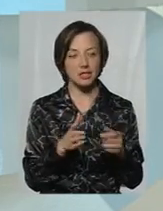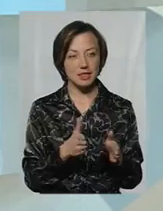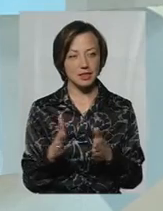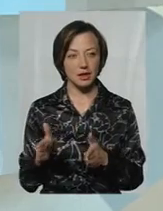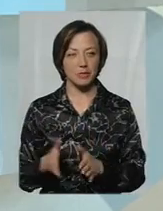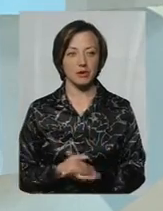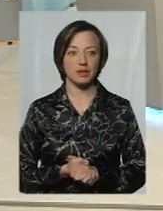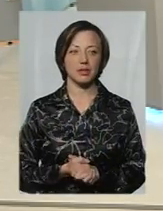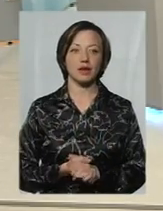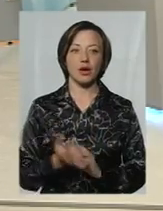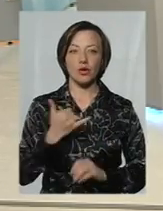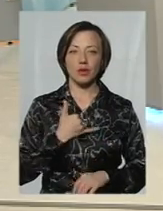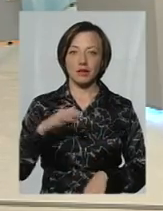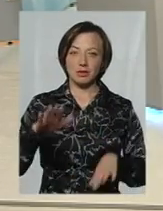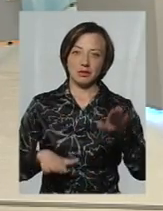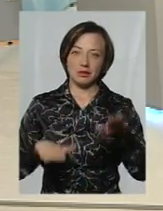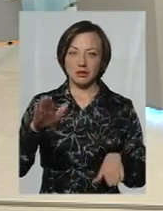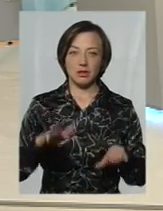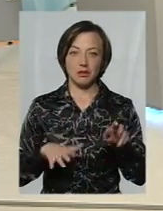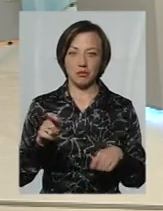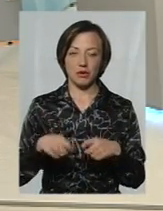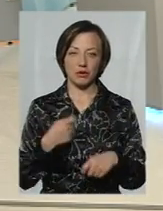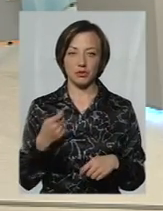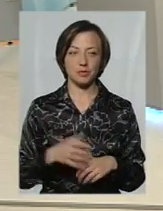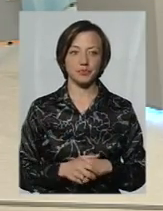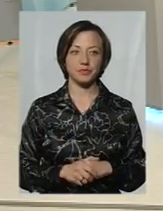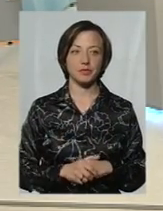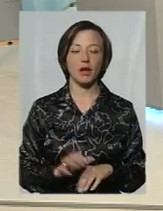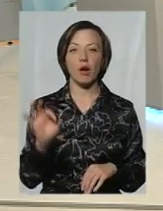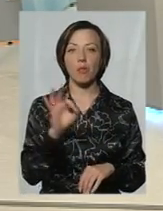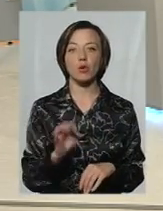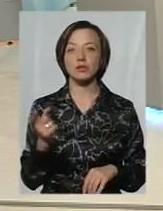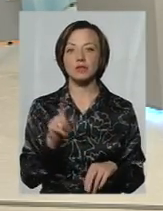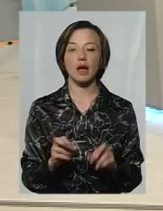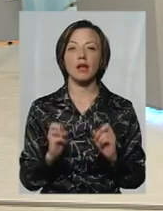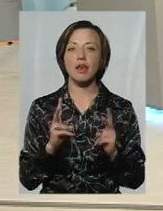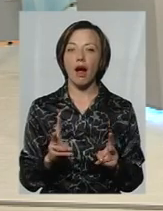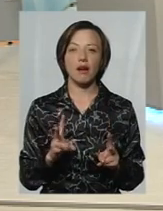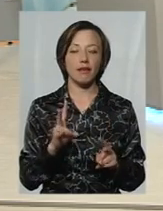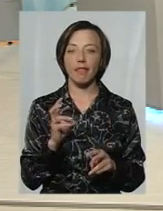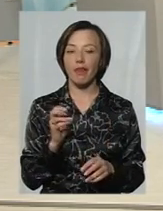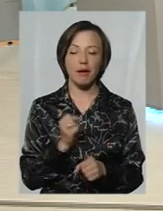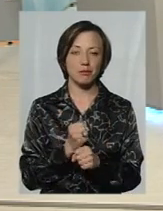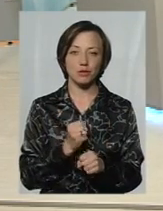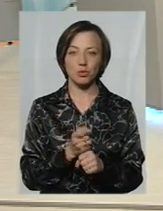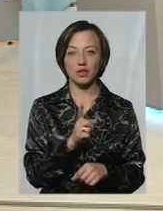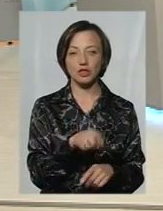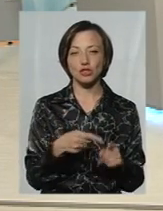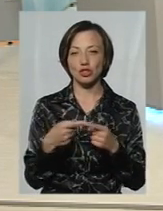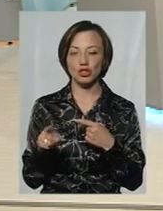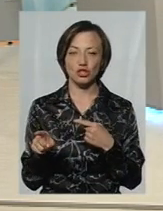нас відбувається розбалансовування. Так, на жаль. Власне, про те, як не спрацьовують ті чи